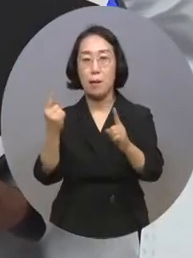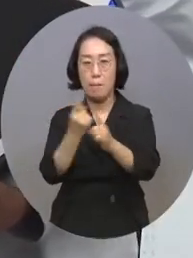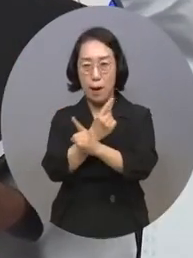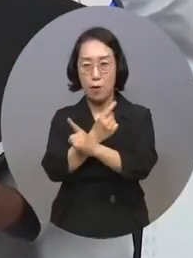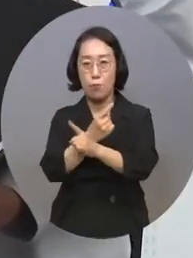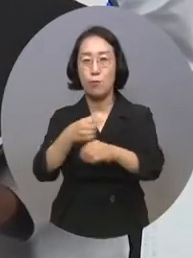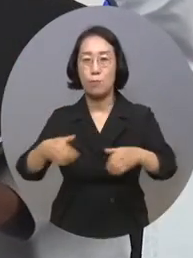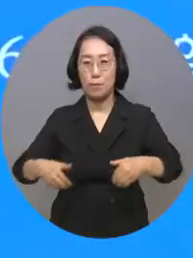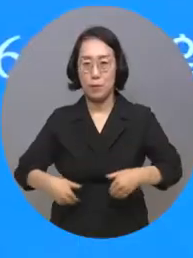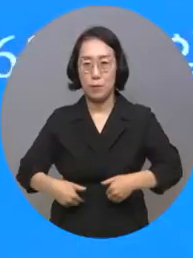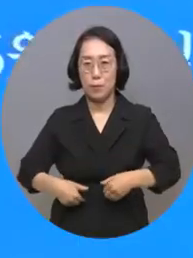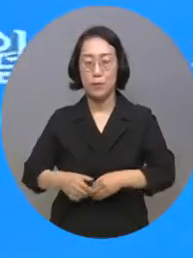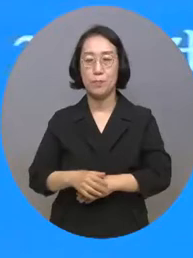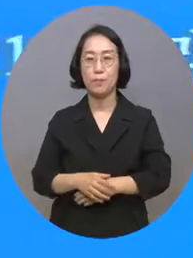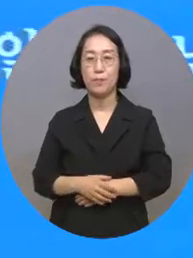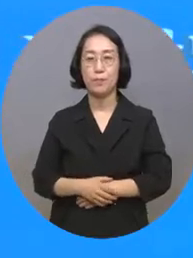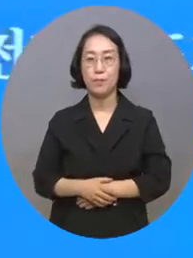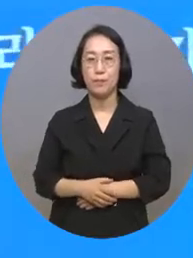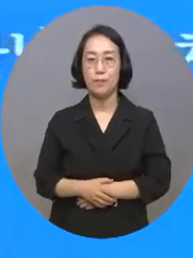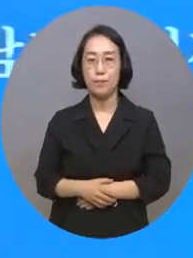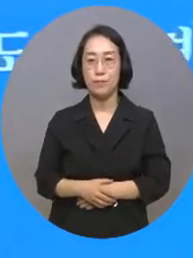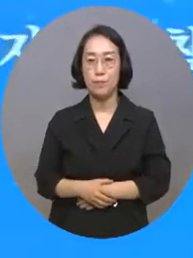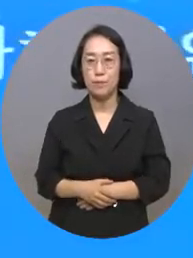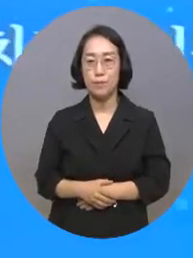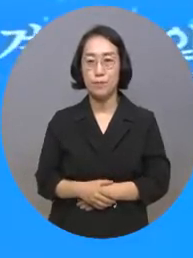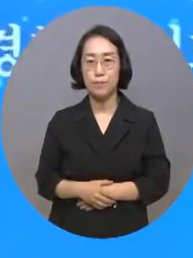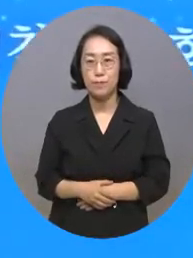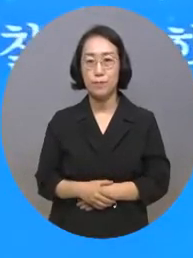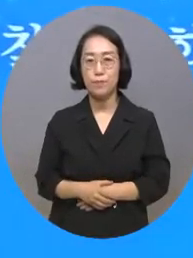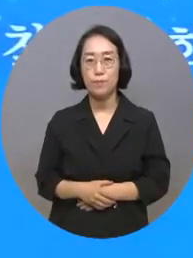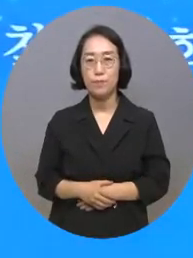실정입니다 복지 tv 뉴스 문경 합니다